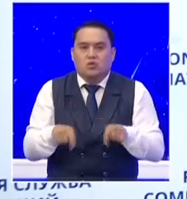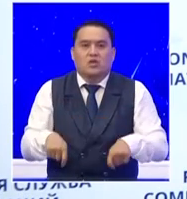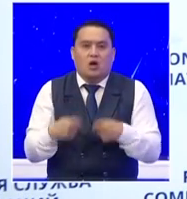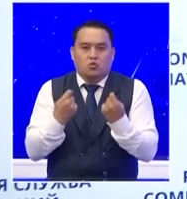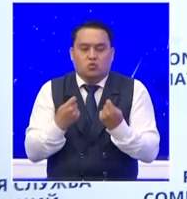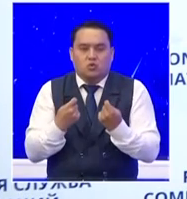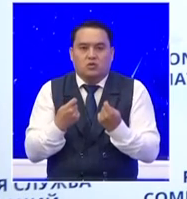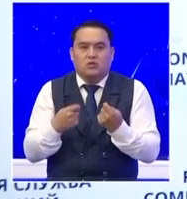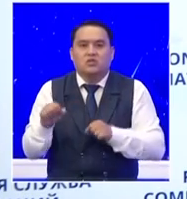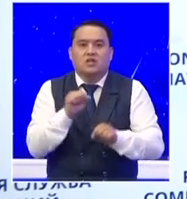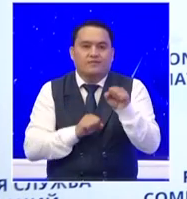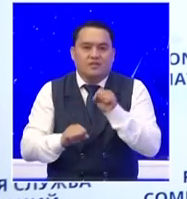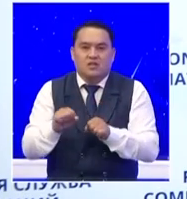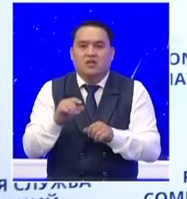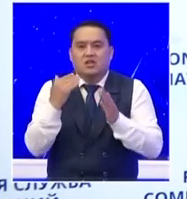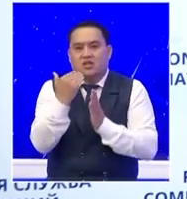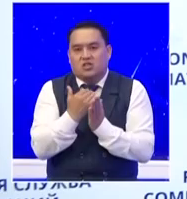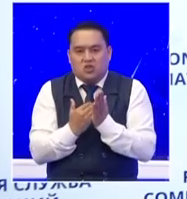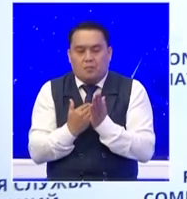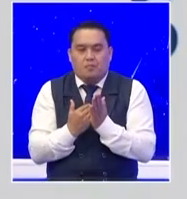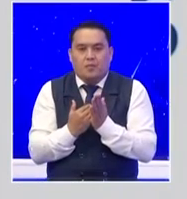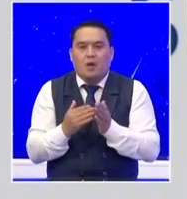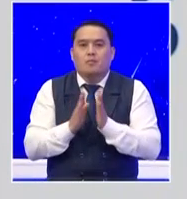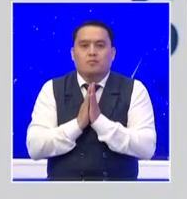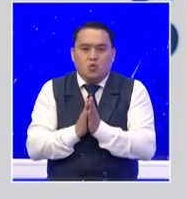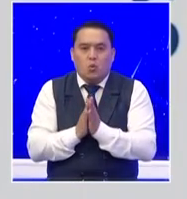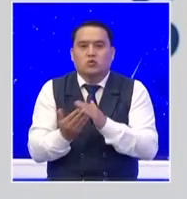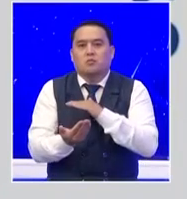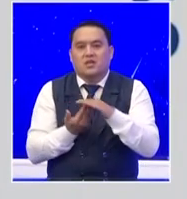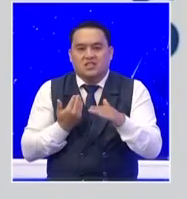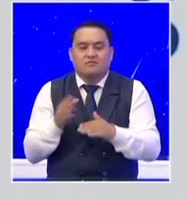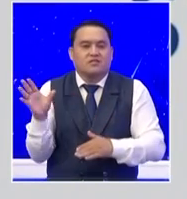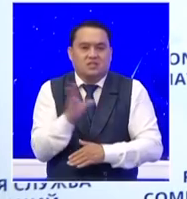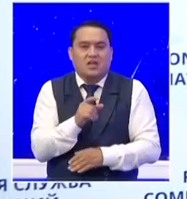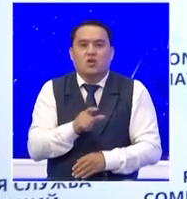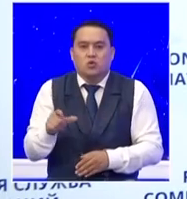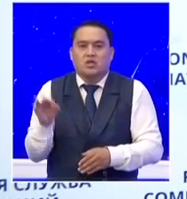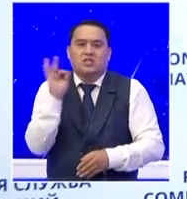нарушать санитарно-дезинфекционный режим. Поэтому мы просим и призываем всех людей